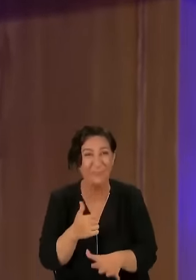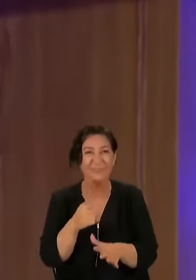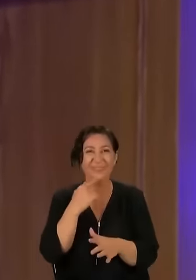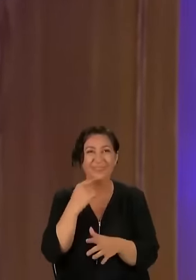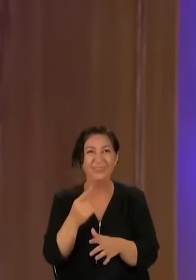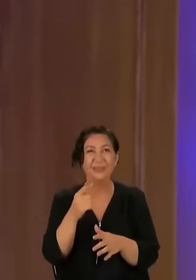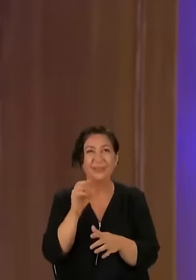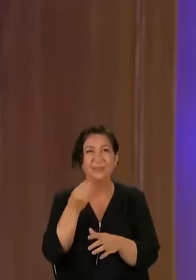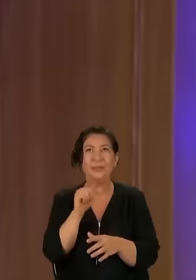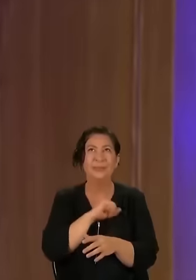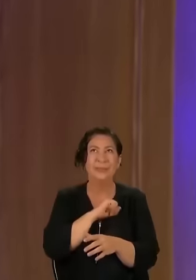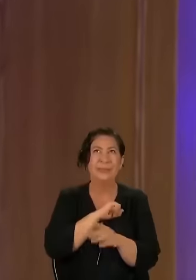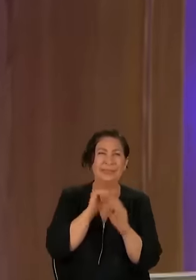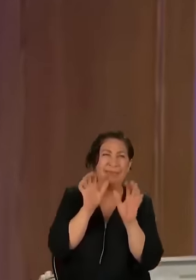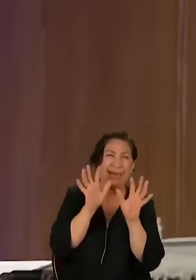diye.